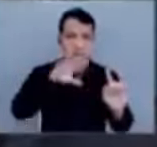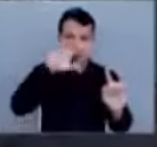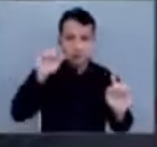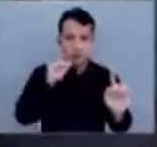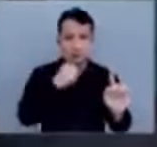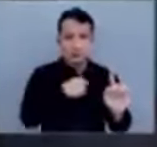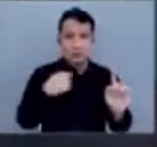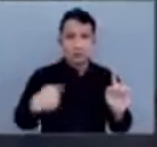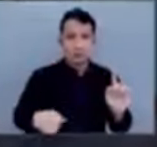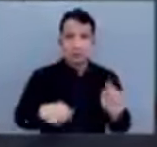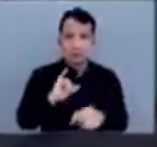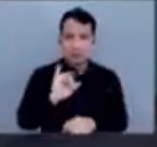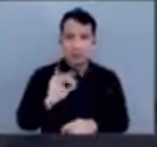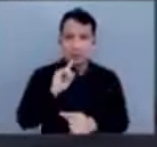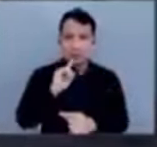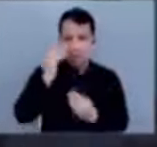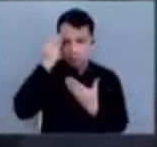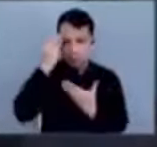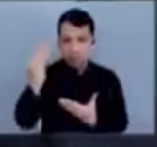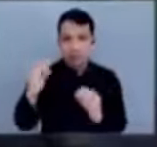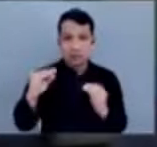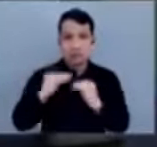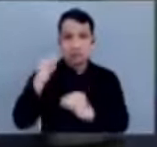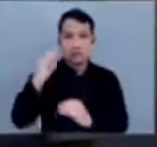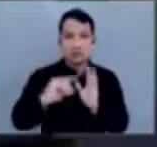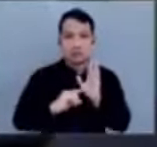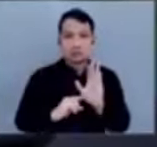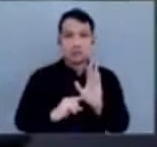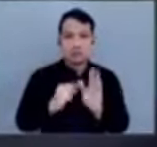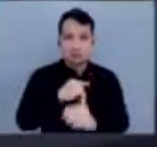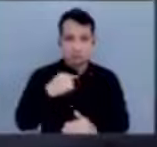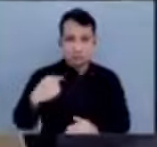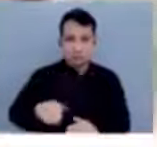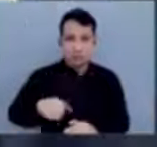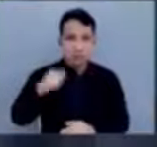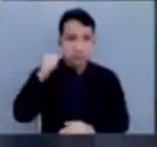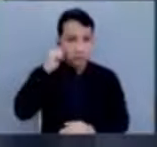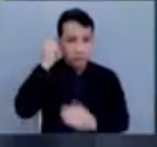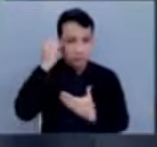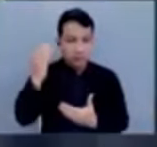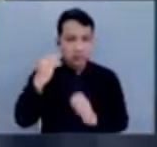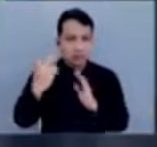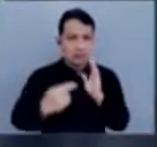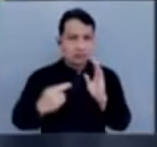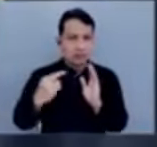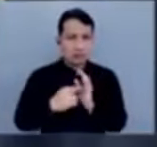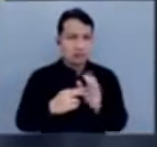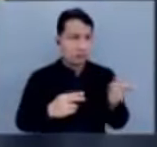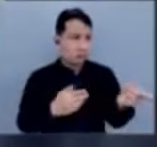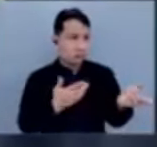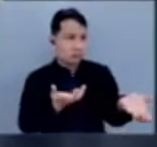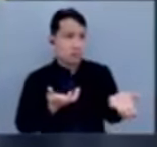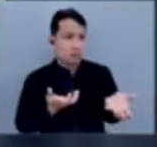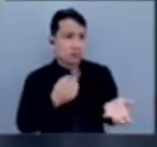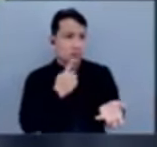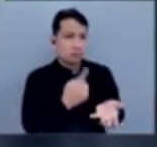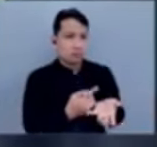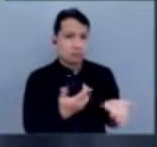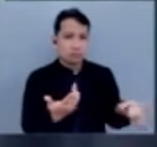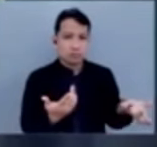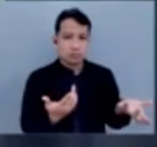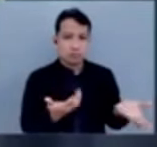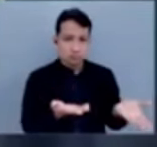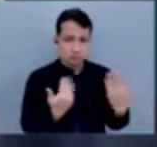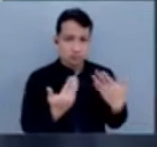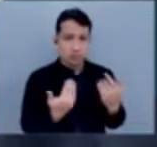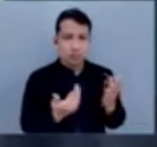Kung totoo ito, dapat daw ilabas ng China ang nasabing audio recording. Kung may kiniklaim silang ganoon, patunayan